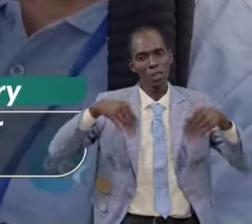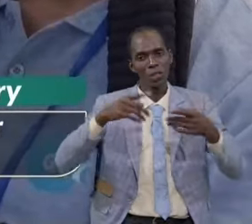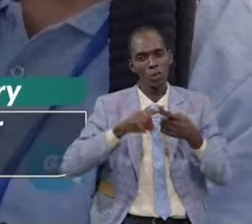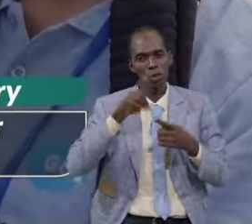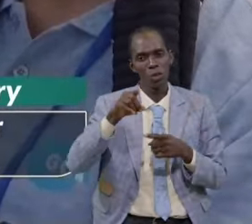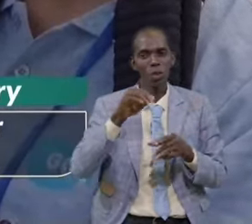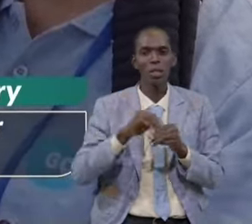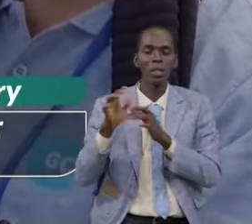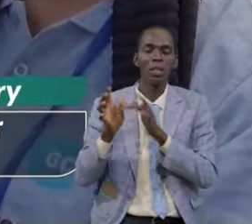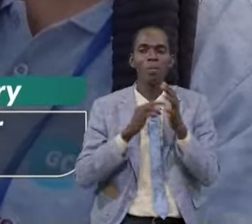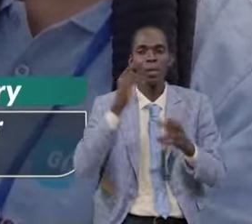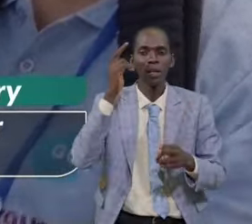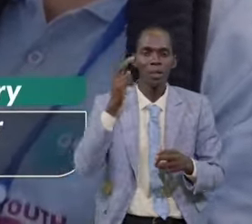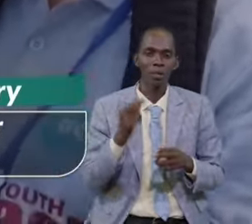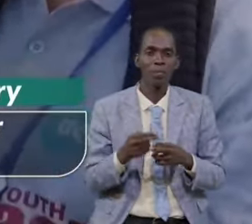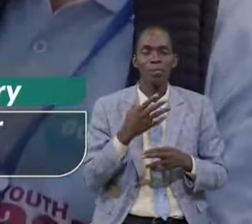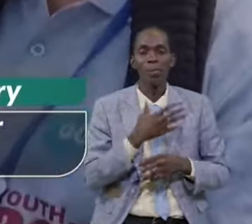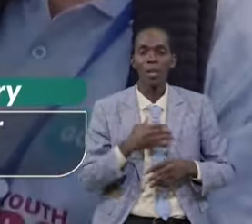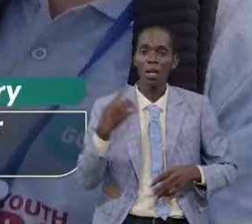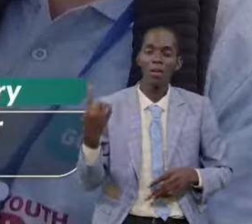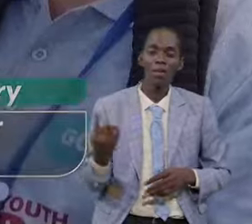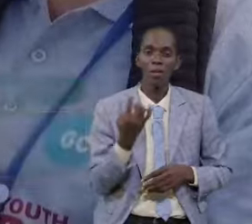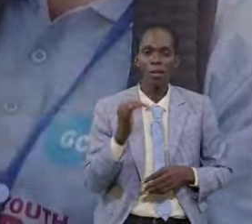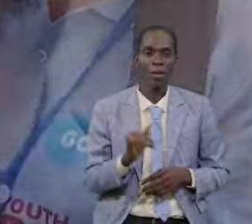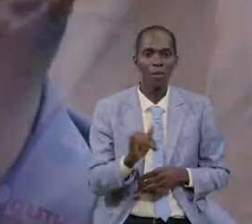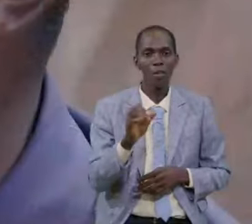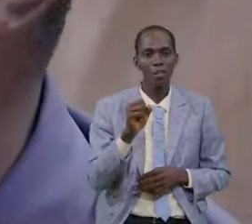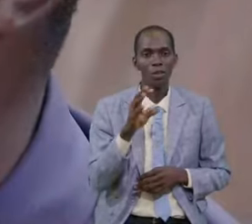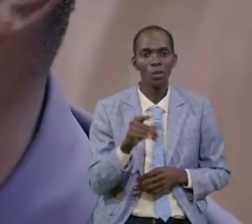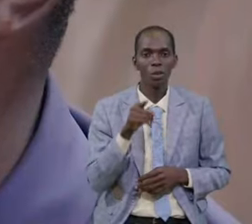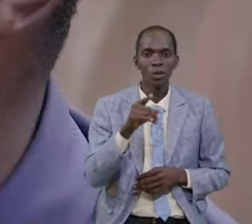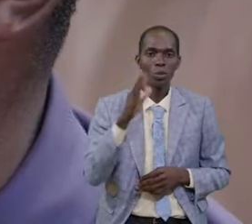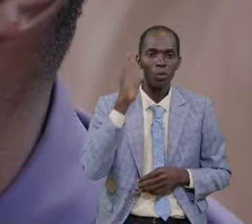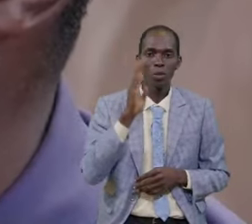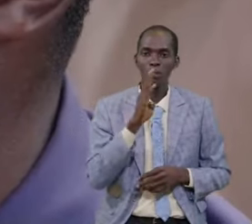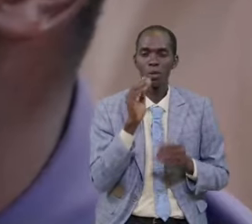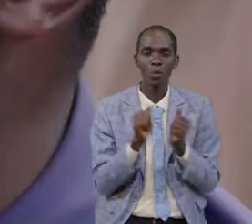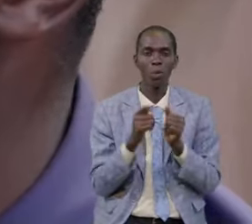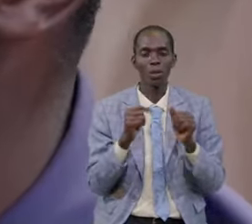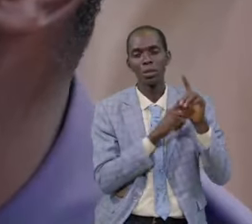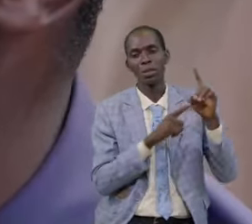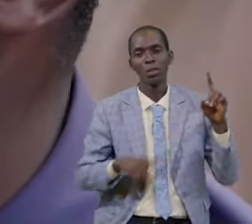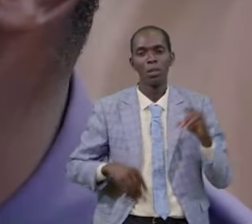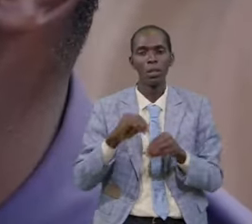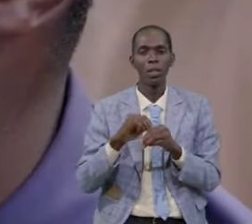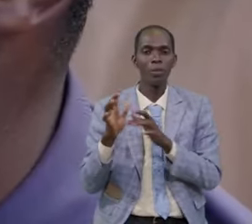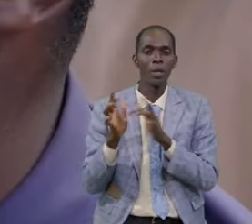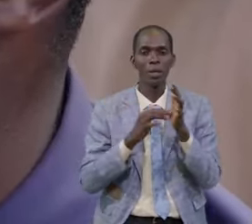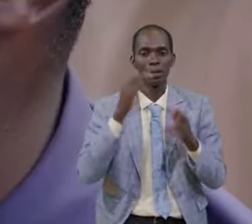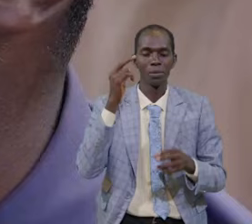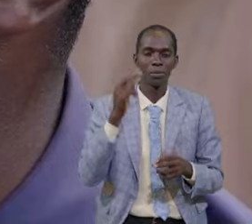au nom de Jésus. Pour toujours, tu seras avec le Maître au nom de